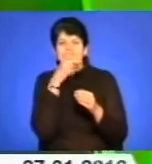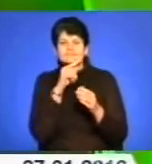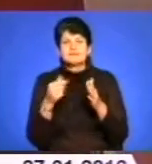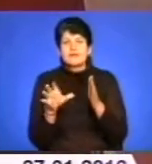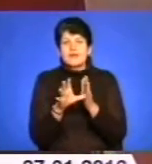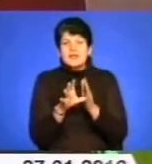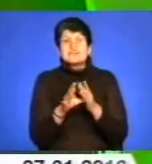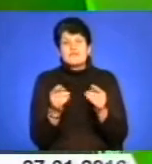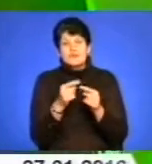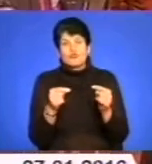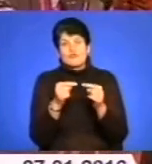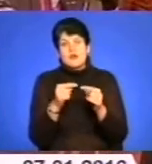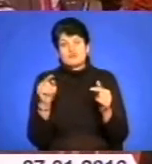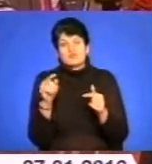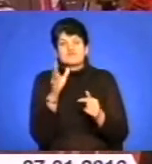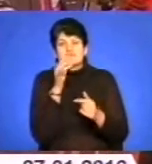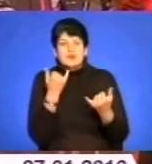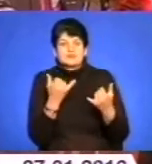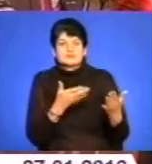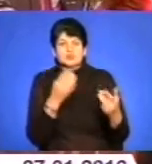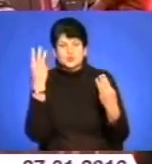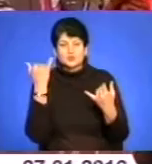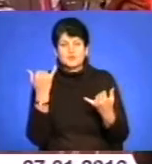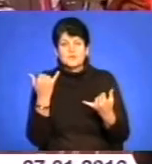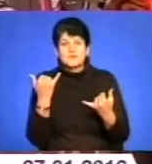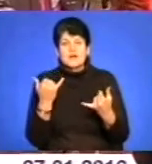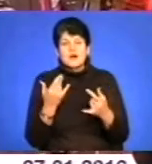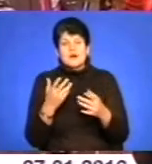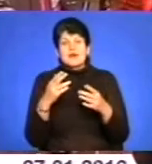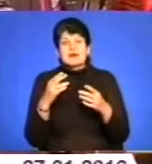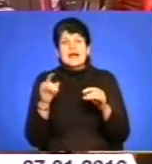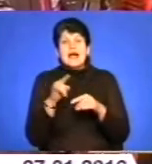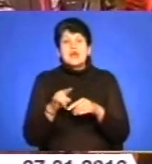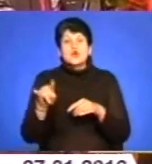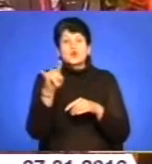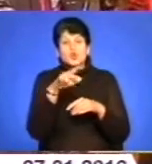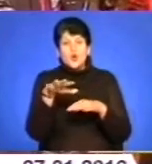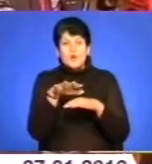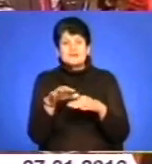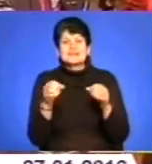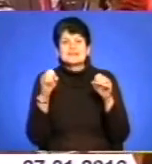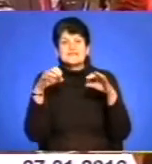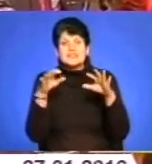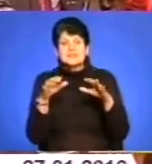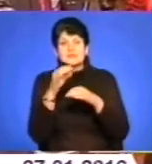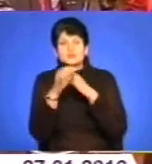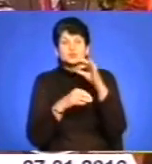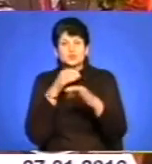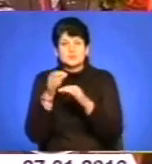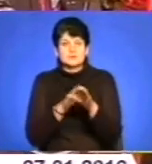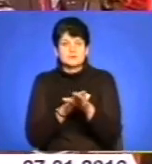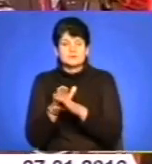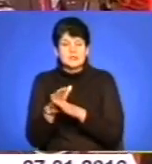відповідають вимогам часу. Оскільки аеродроми освітлюються круглодобово, і на один аеродром, так, за